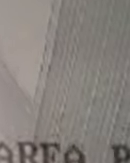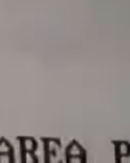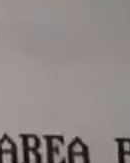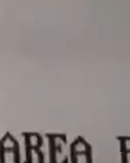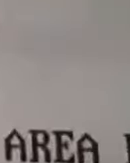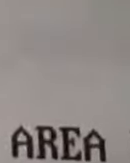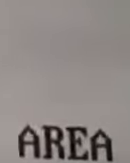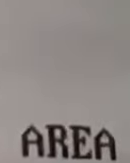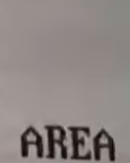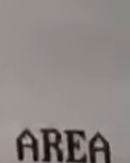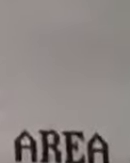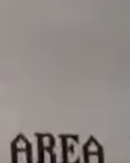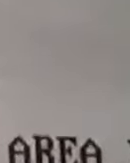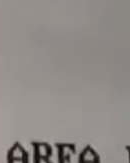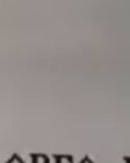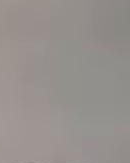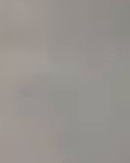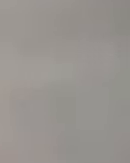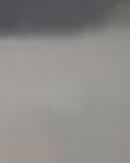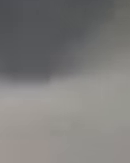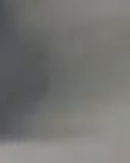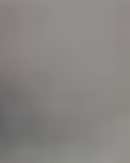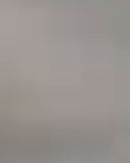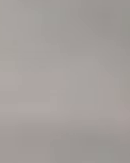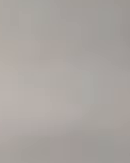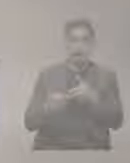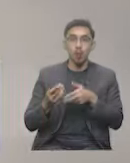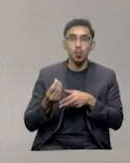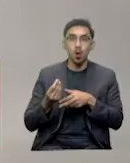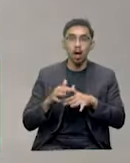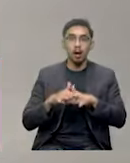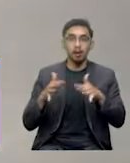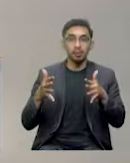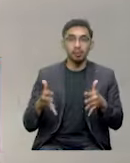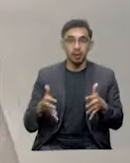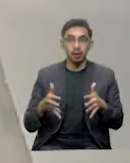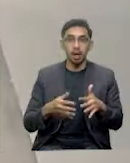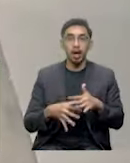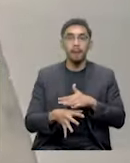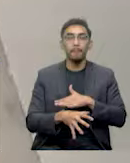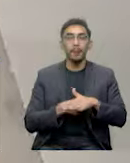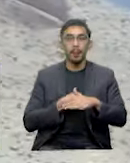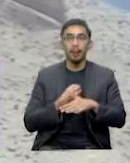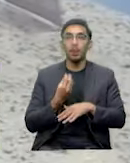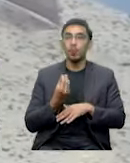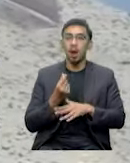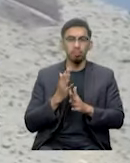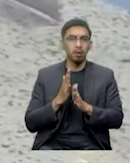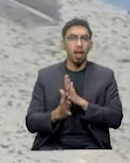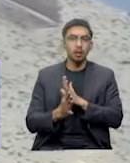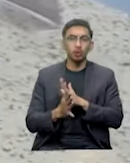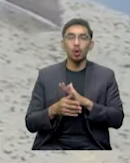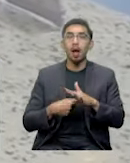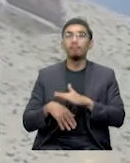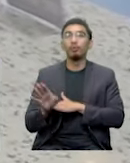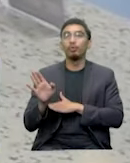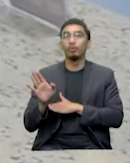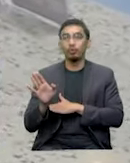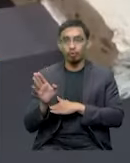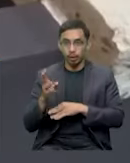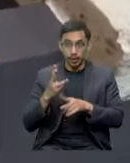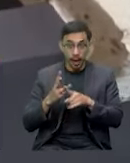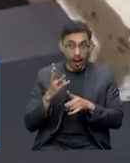pelaku terekam kamera pengawas. Uang di meja kasir dan berangkas langsung dibawa kabur. Karena ini sudah ketiga kalinya